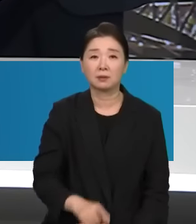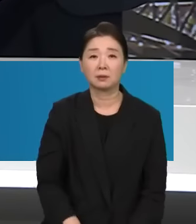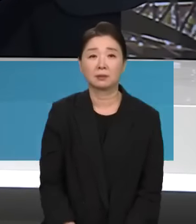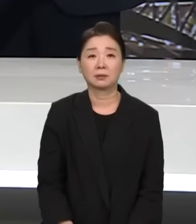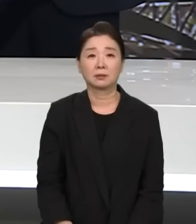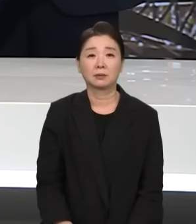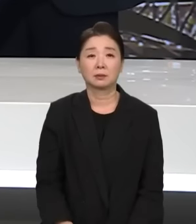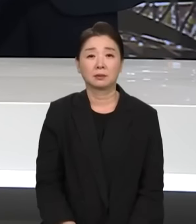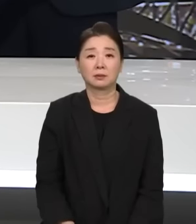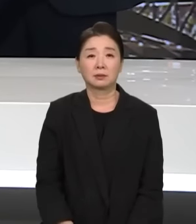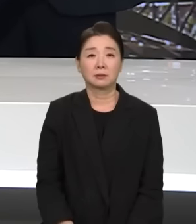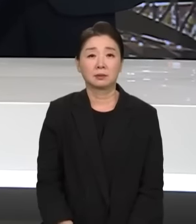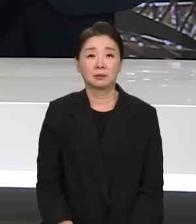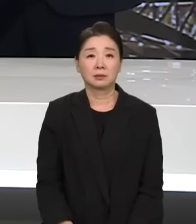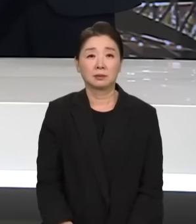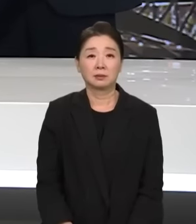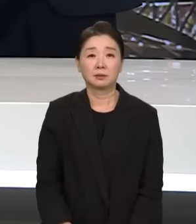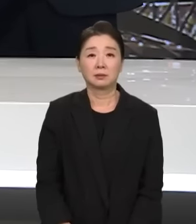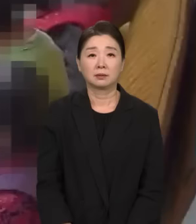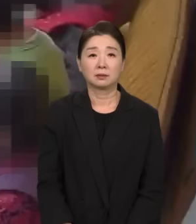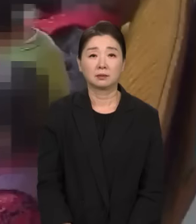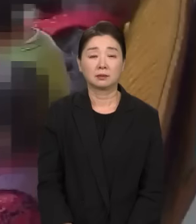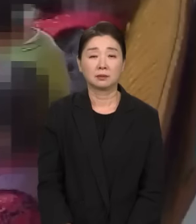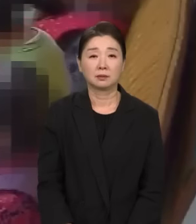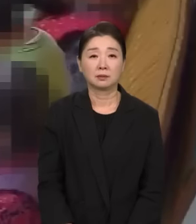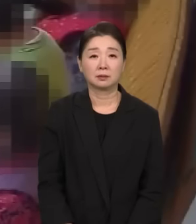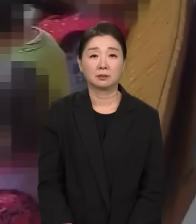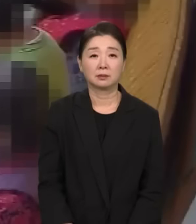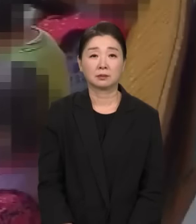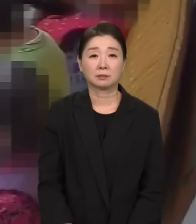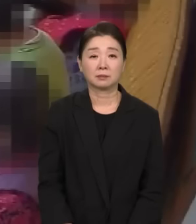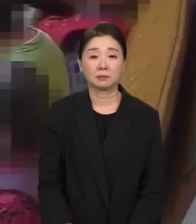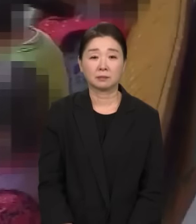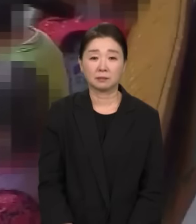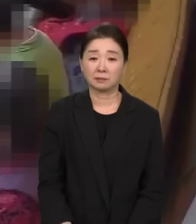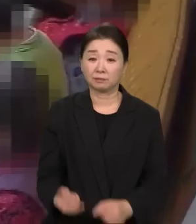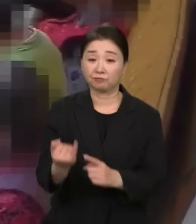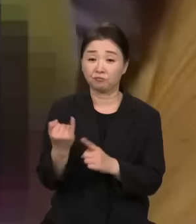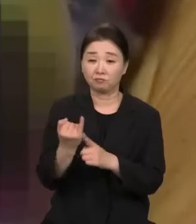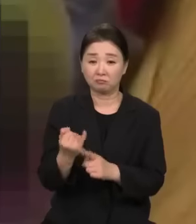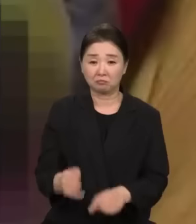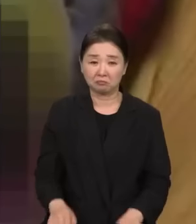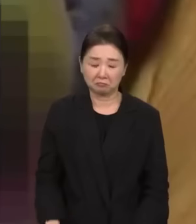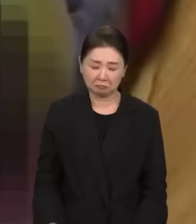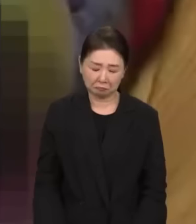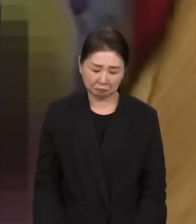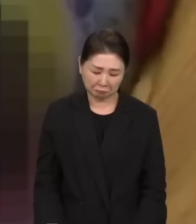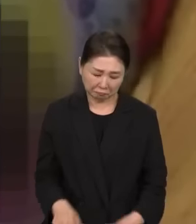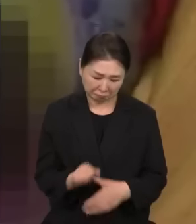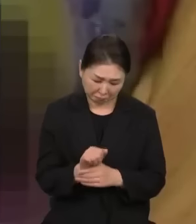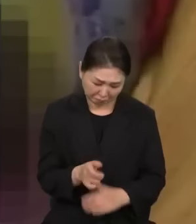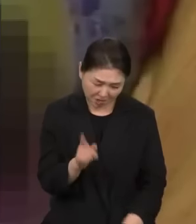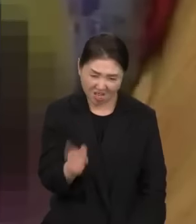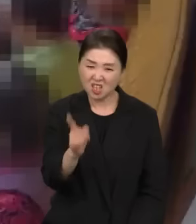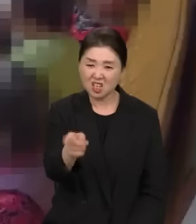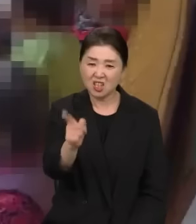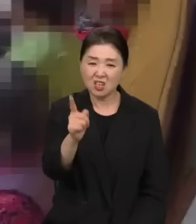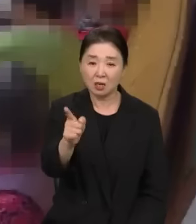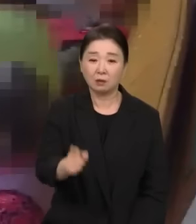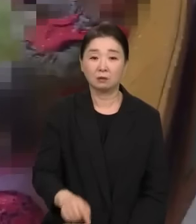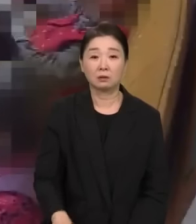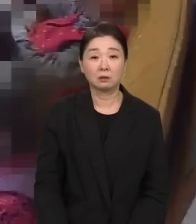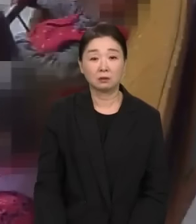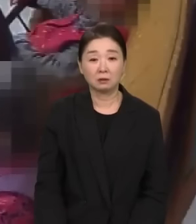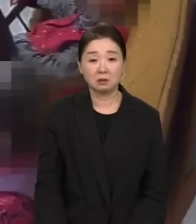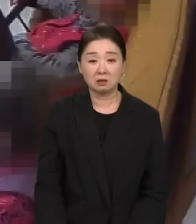오원석 기자가 취재했습니다 한 여성이 고개숙인 노인에게 떼지를 합니다